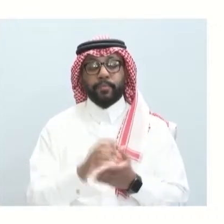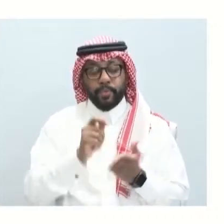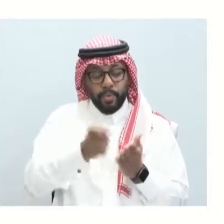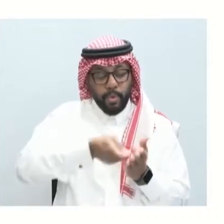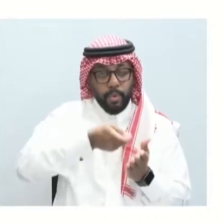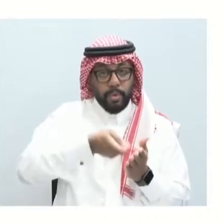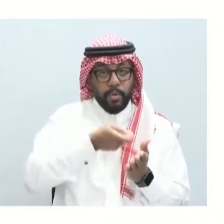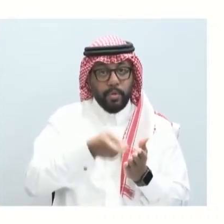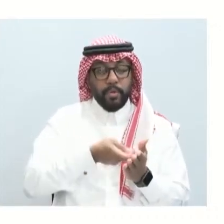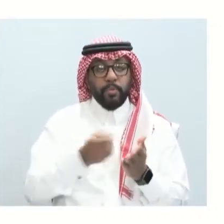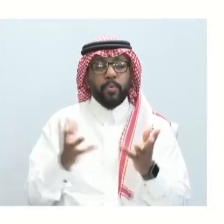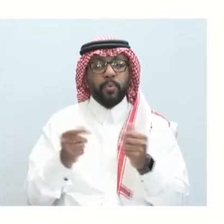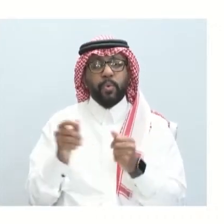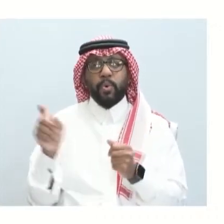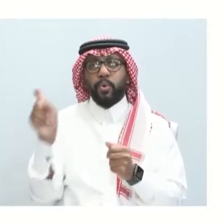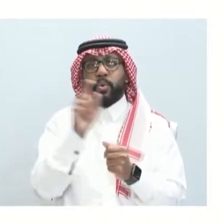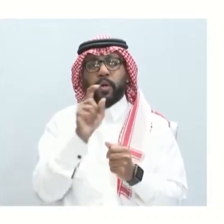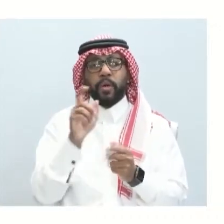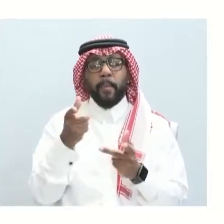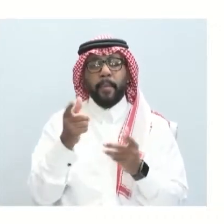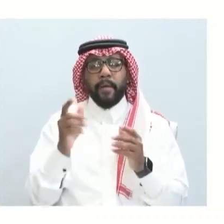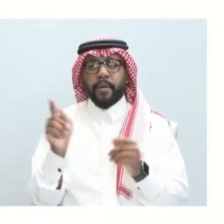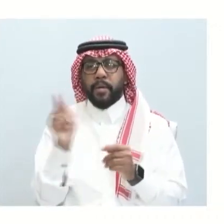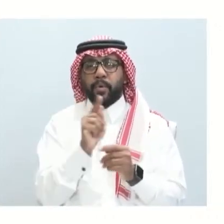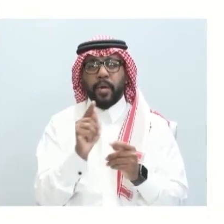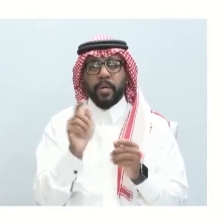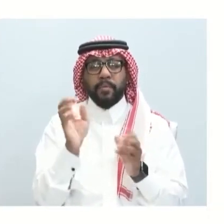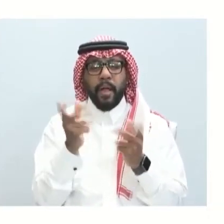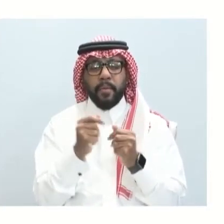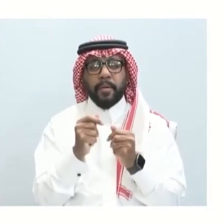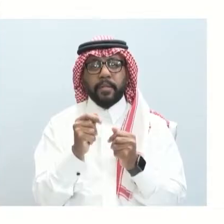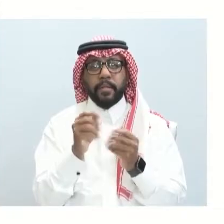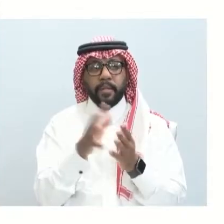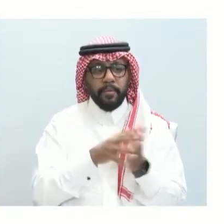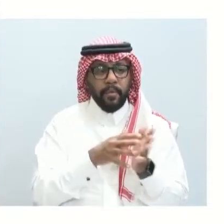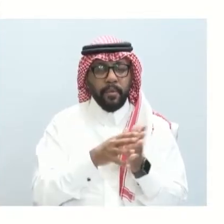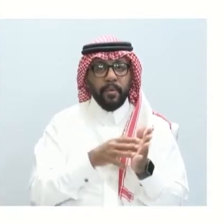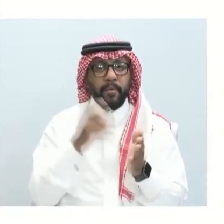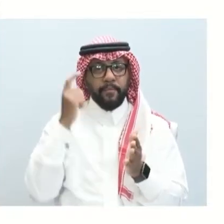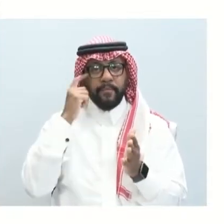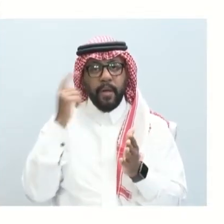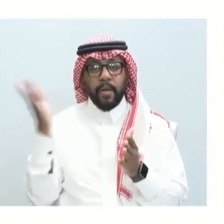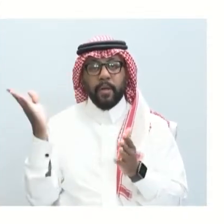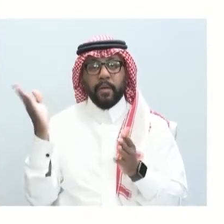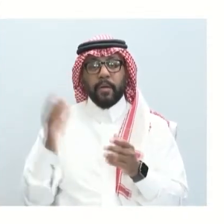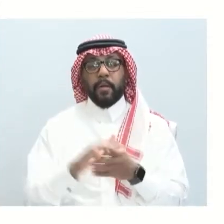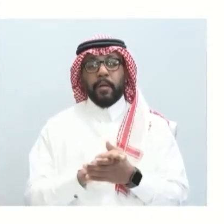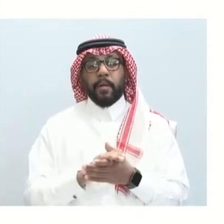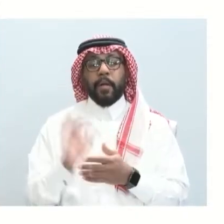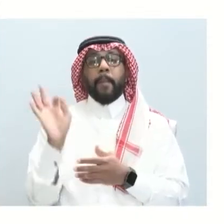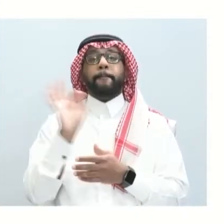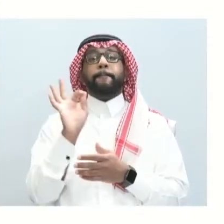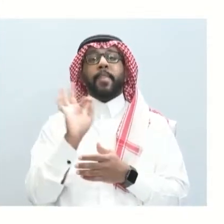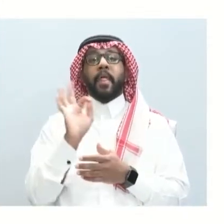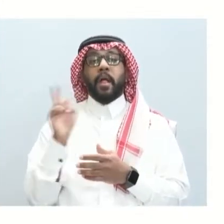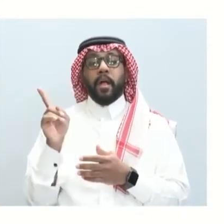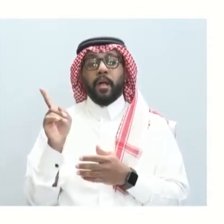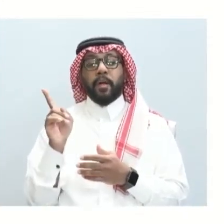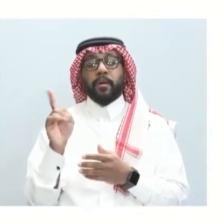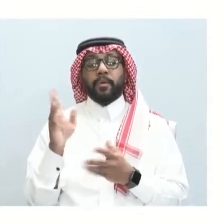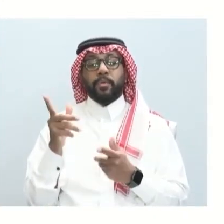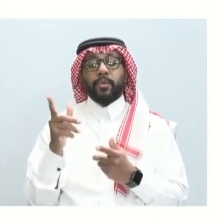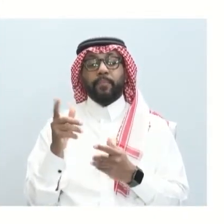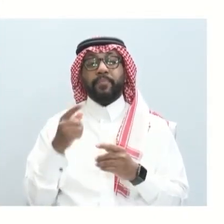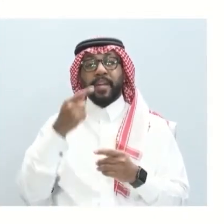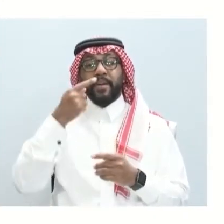عدديه لاحل المساله هذه هي فكره الدرس اليوم لدينا ابنائي وبناتي هذا المثال وقفت